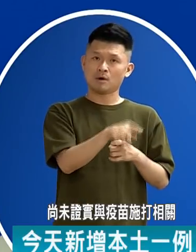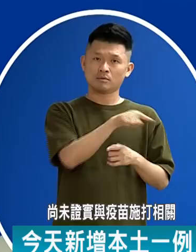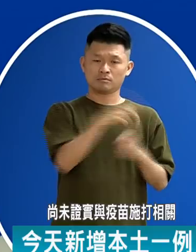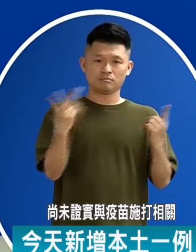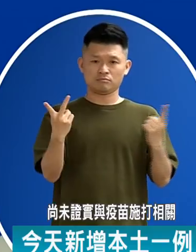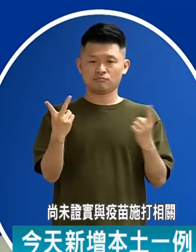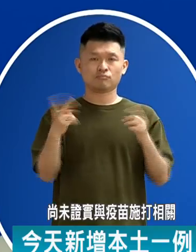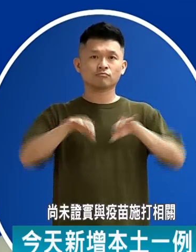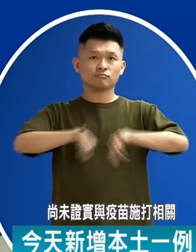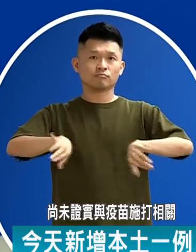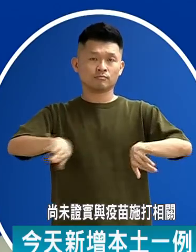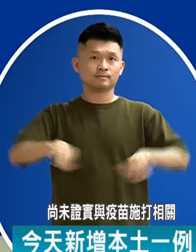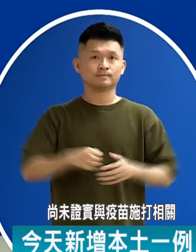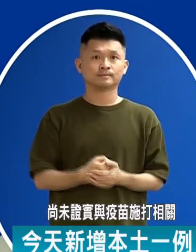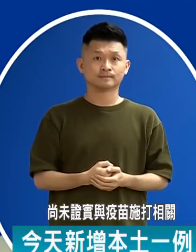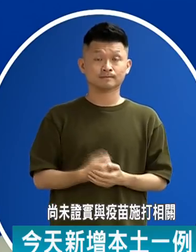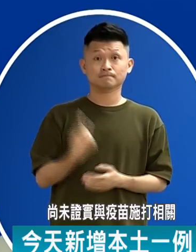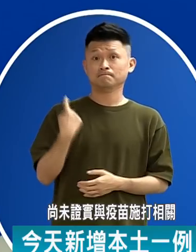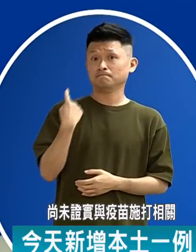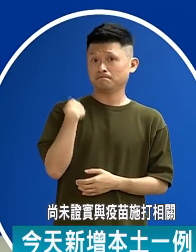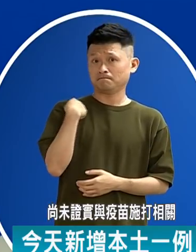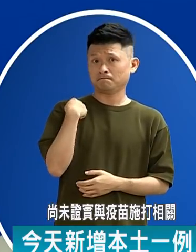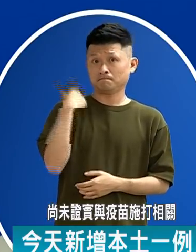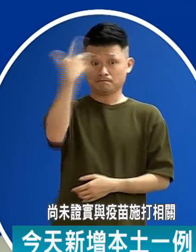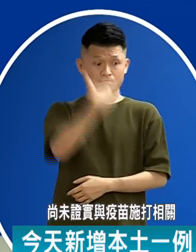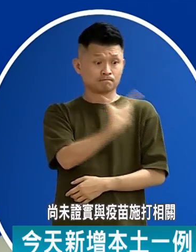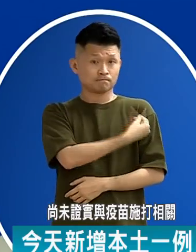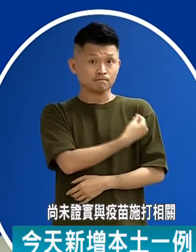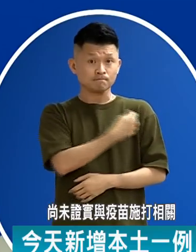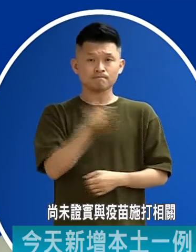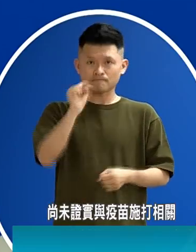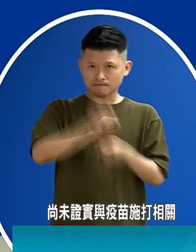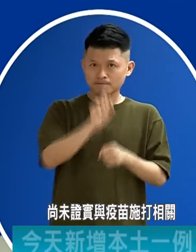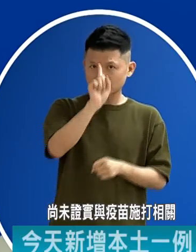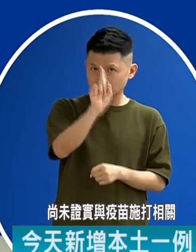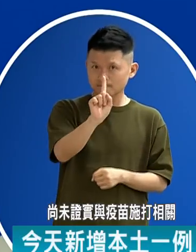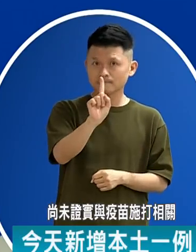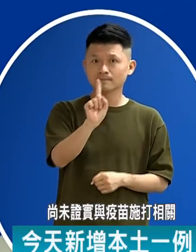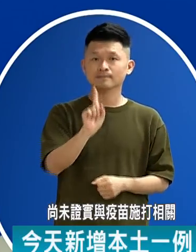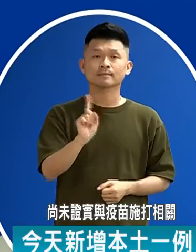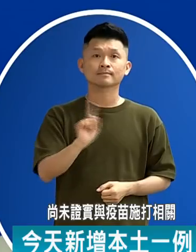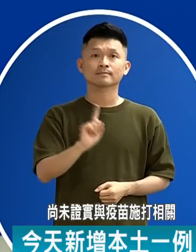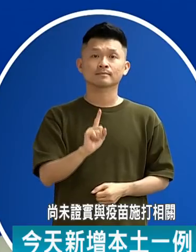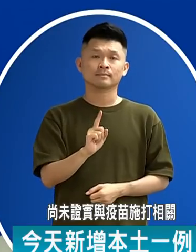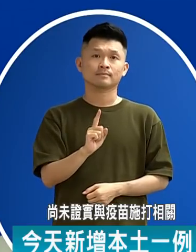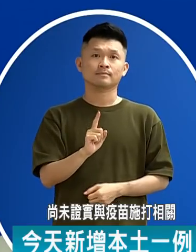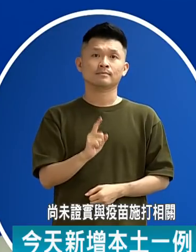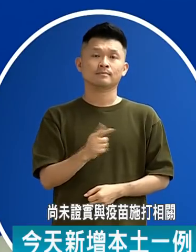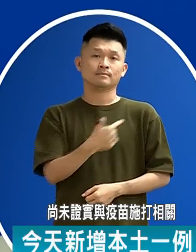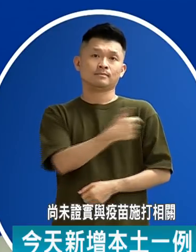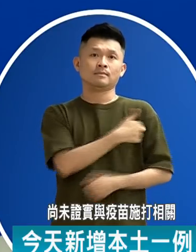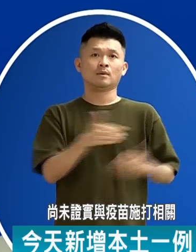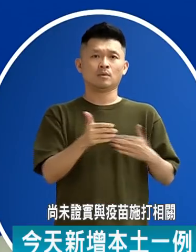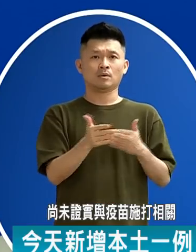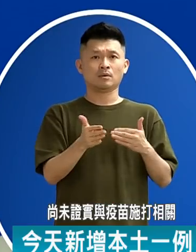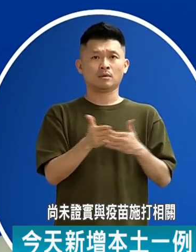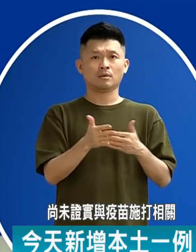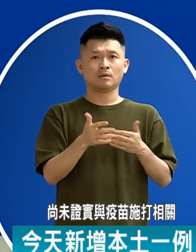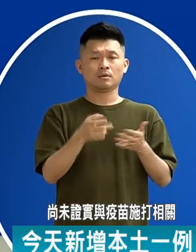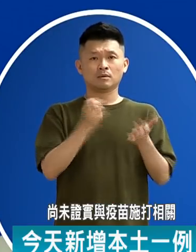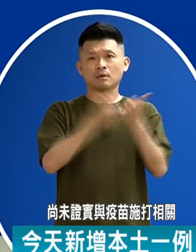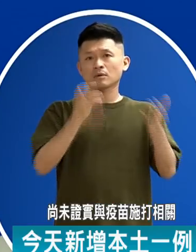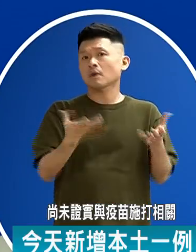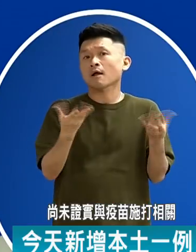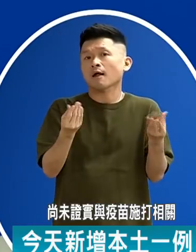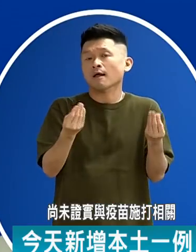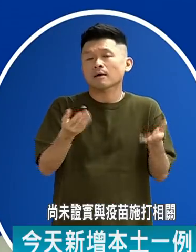种后死亡啊，不过昨天高端的部分是有新增一个疫苗接种后非严重的不良